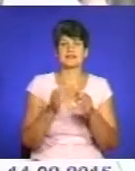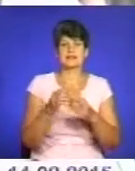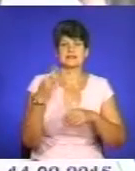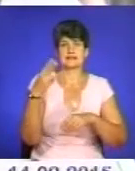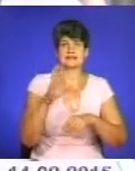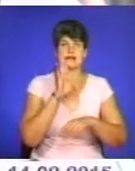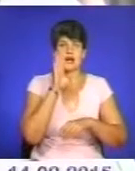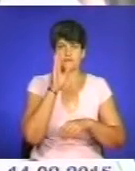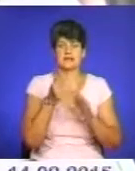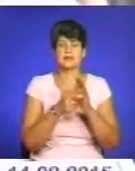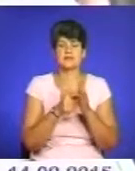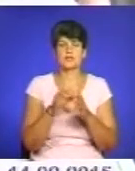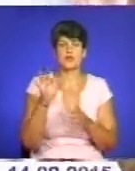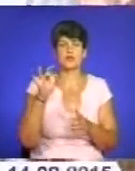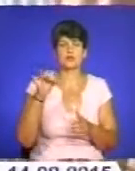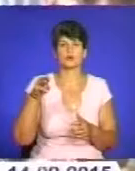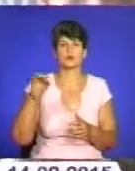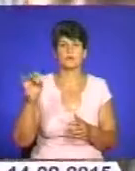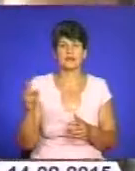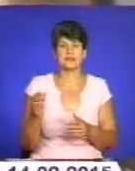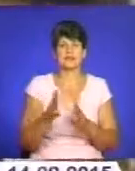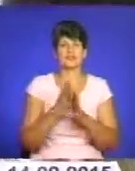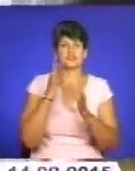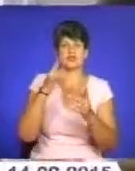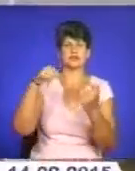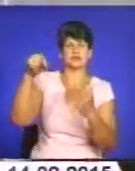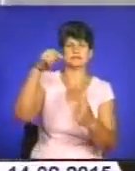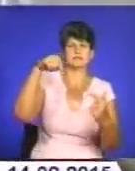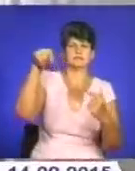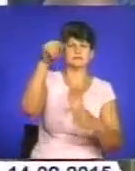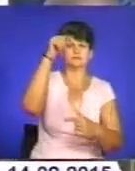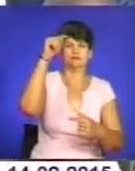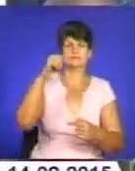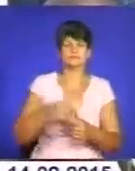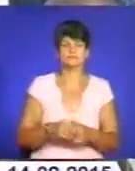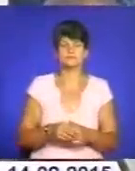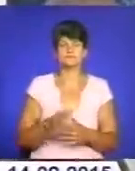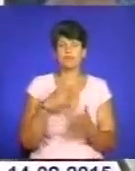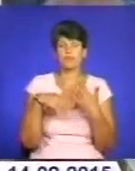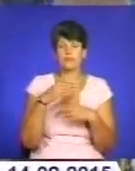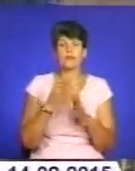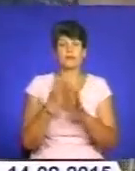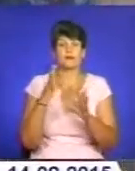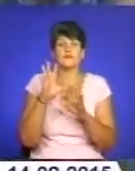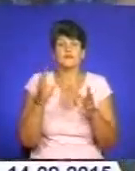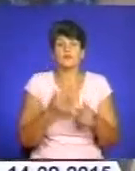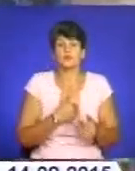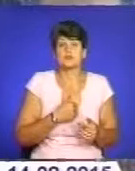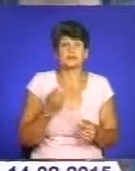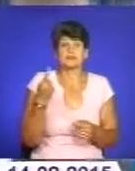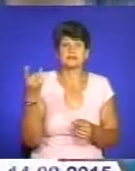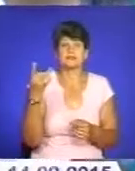10:30 ранку. Кабінет ортопеда. Черга в'ється через увесь коридор. Плутанина в тих чергах, тому що всі хочуть зараз